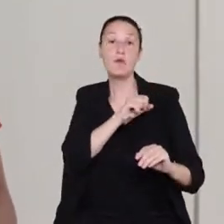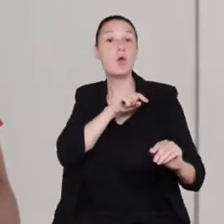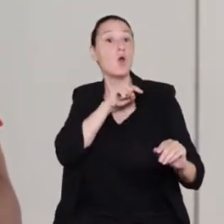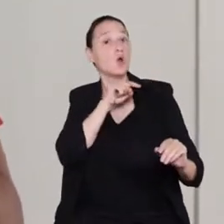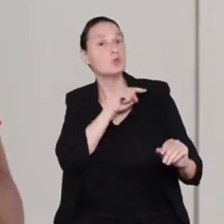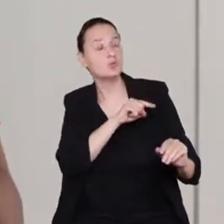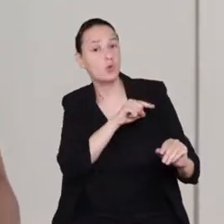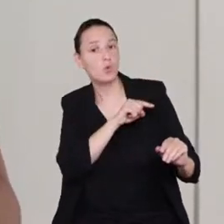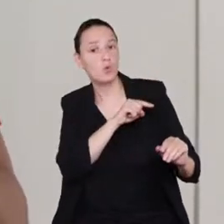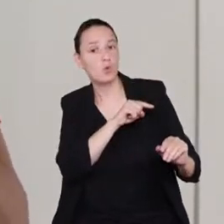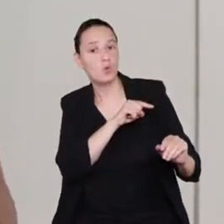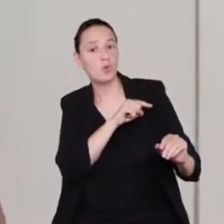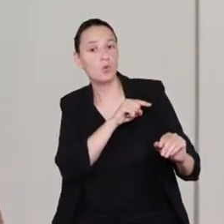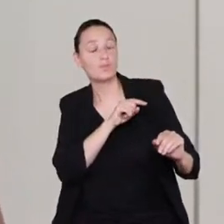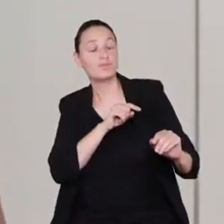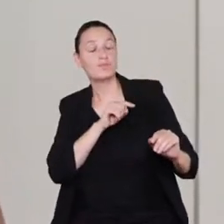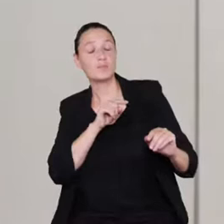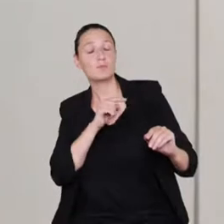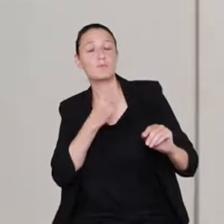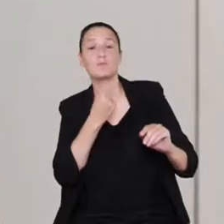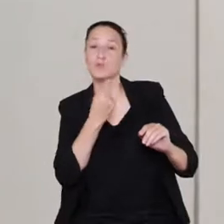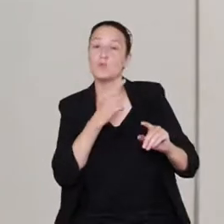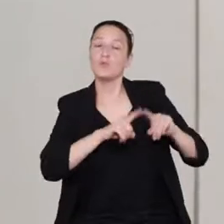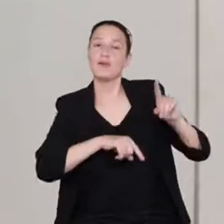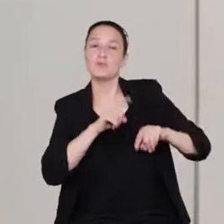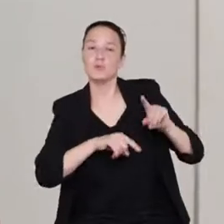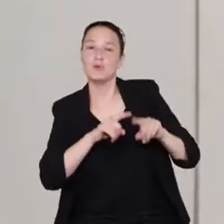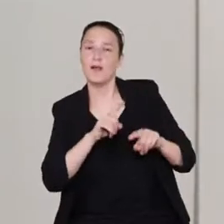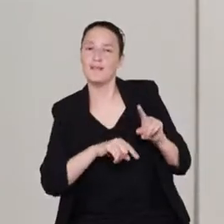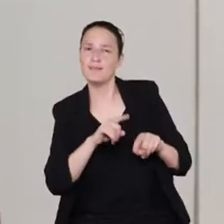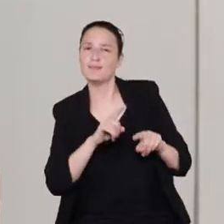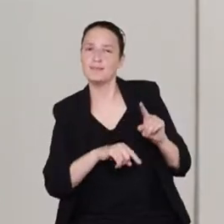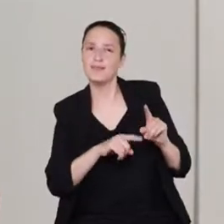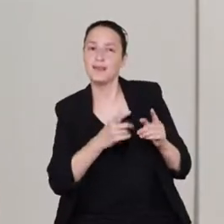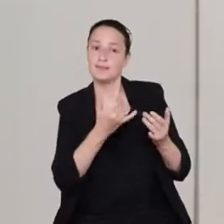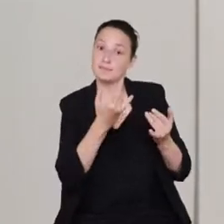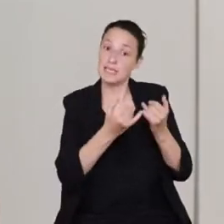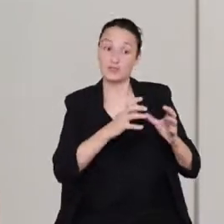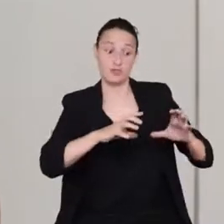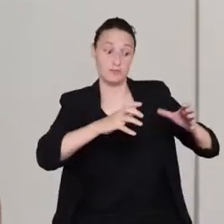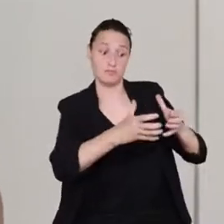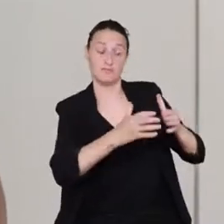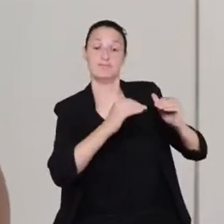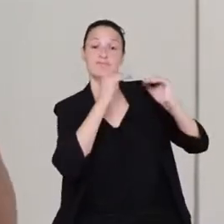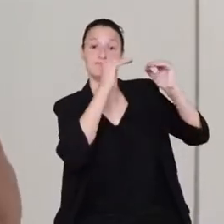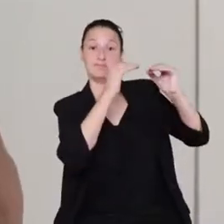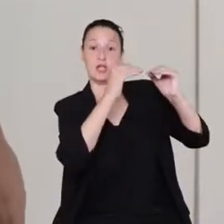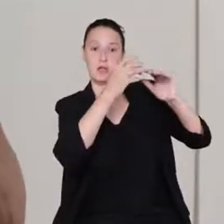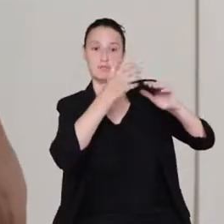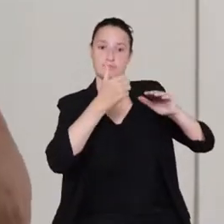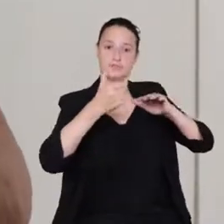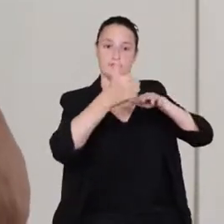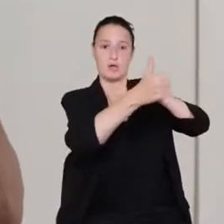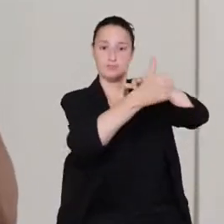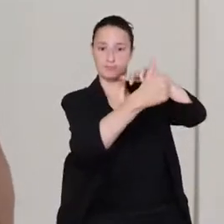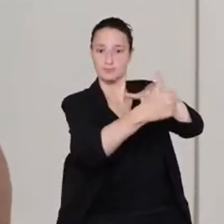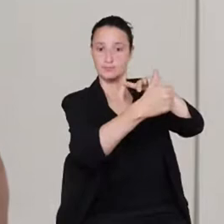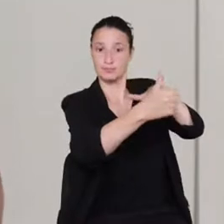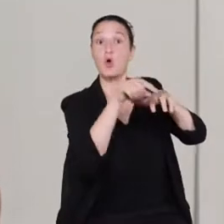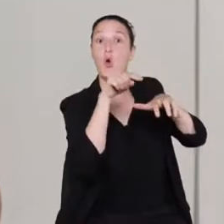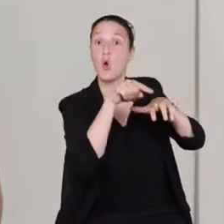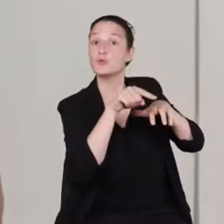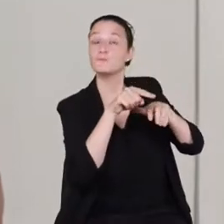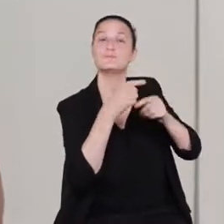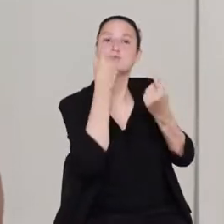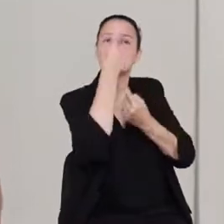No i mówi Wyka, było naturalne przy takim podejściu, które stawia elitę na czele, że oni uważali się za najlepszą